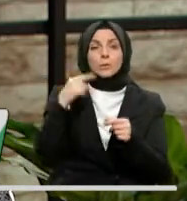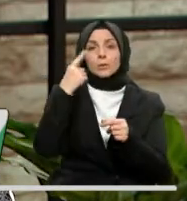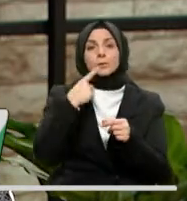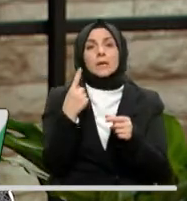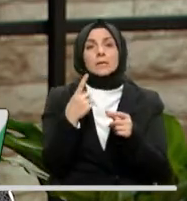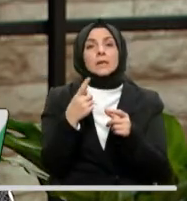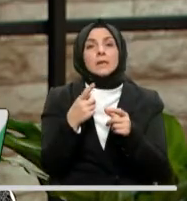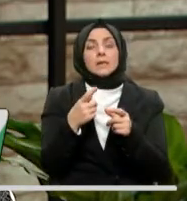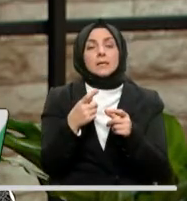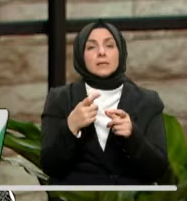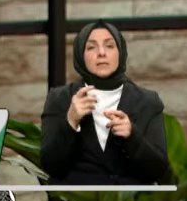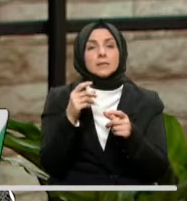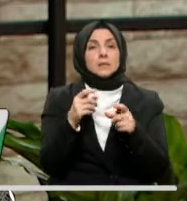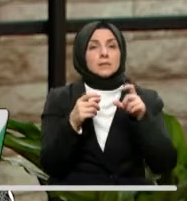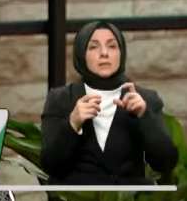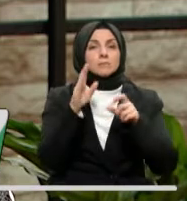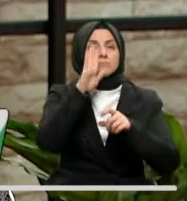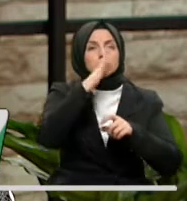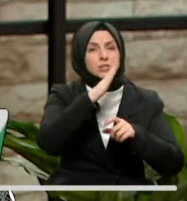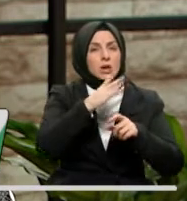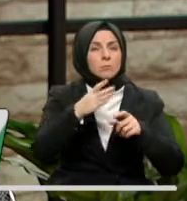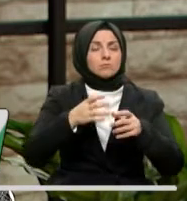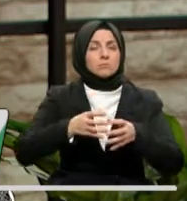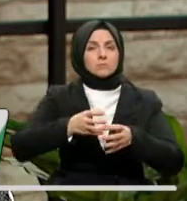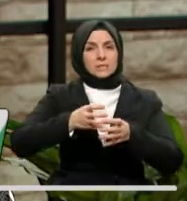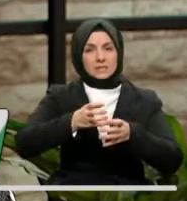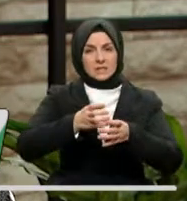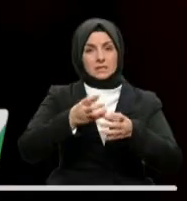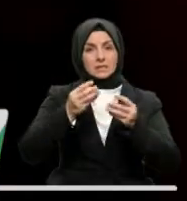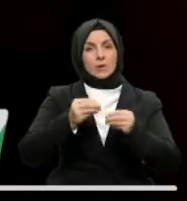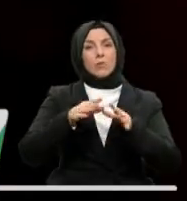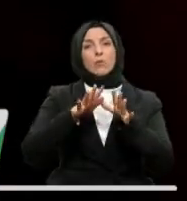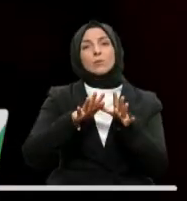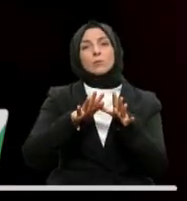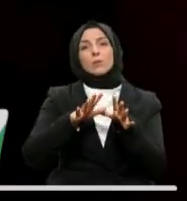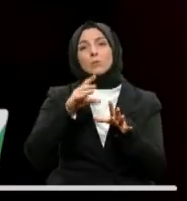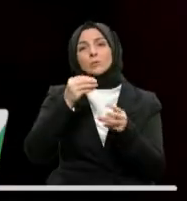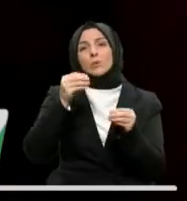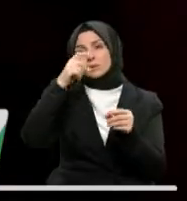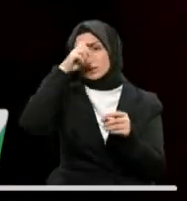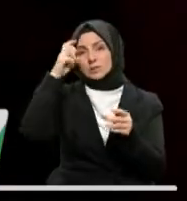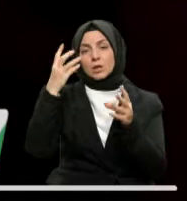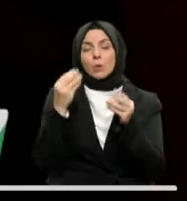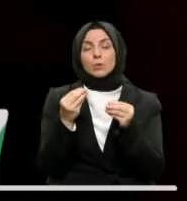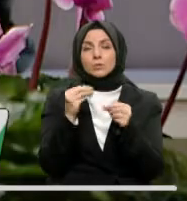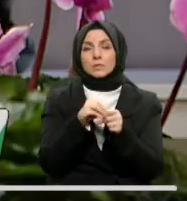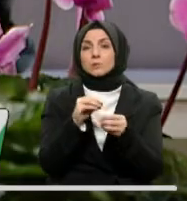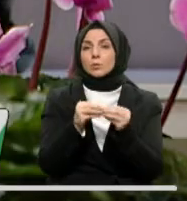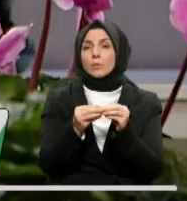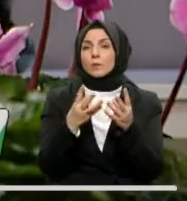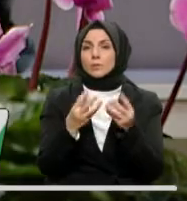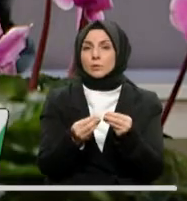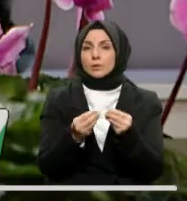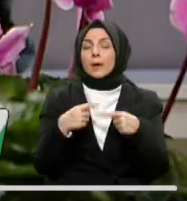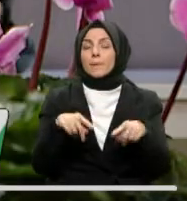aynı seramik saksılar var çam saksılar bak cam saksı tavsiye etmiyoruz daha çok bu şekilde plastik Mika sakladı tavsiye ediyoruz O zaman biz de sizin